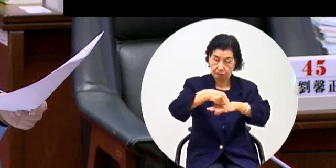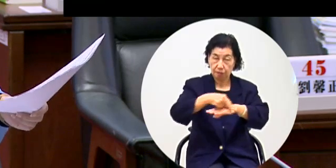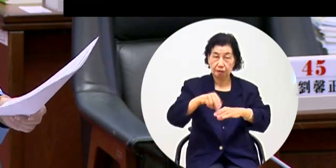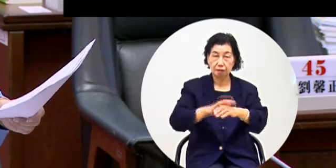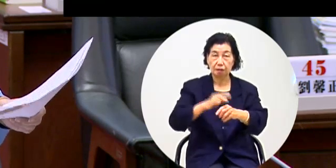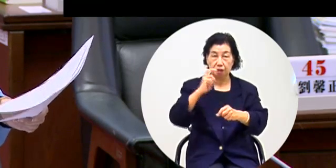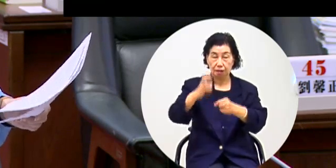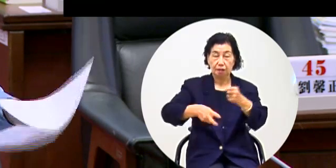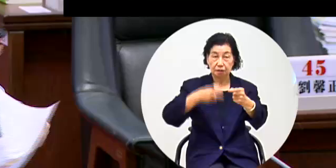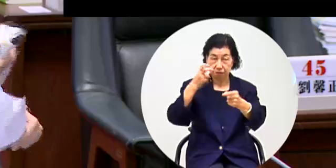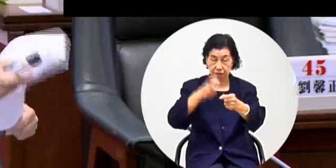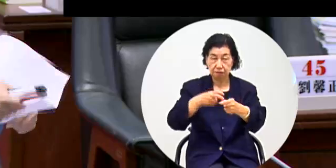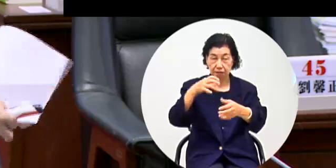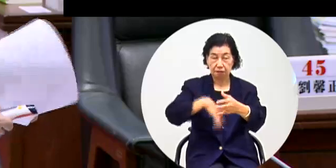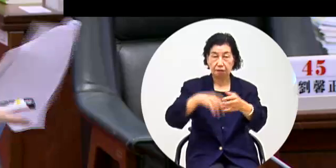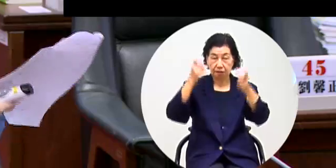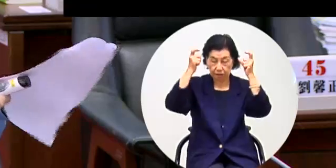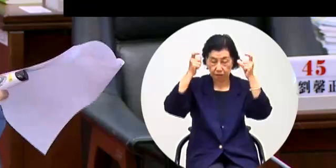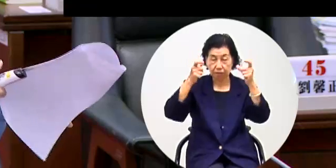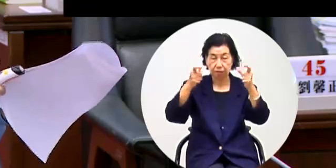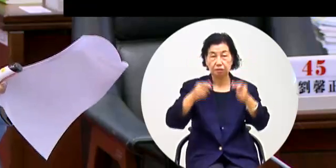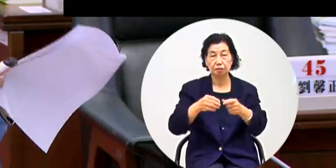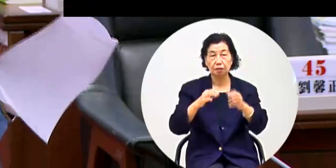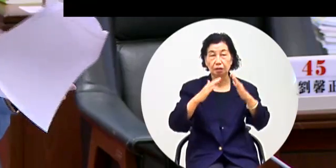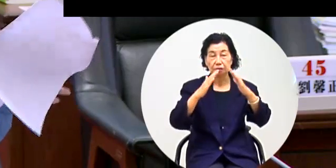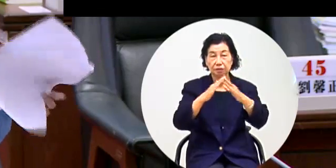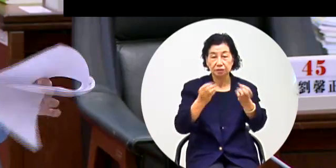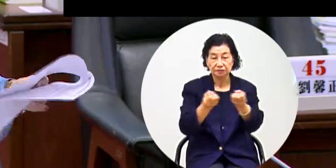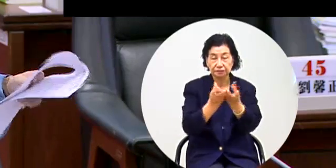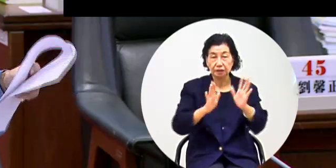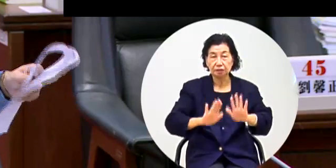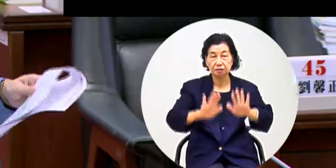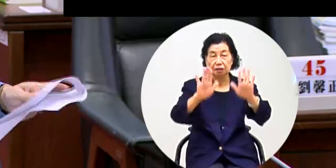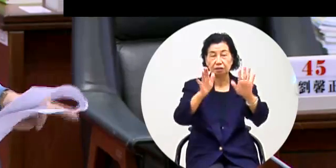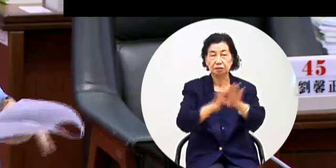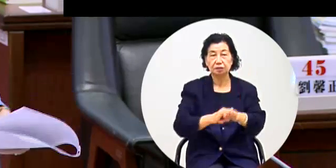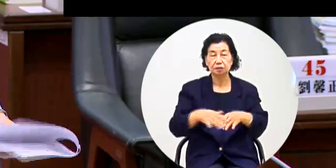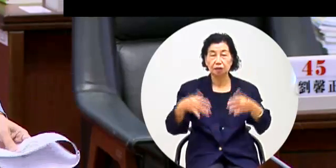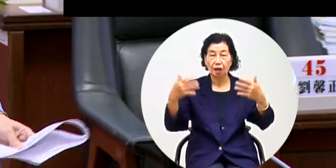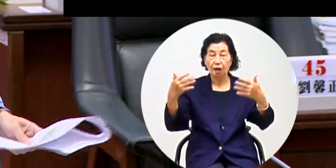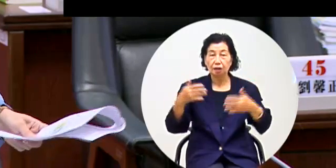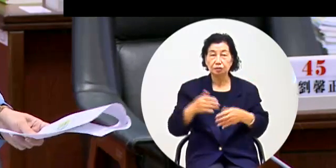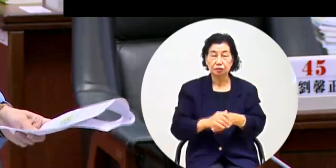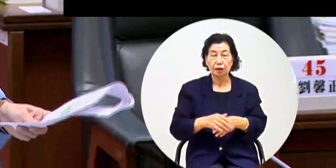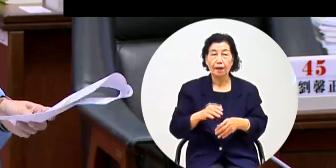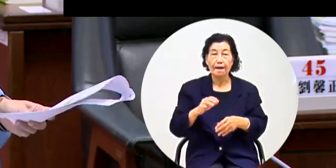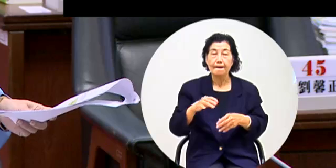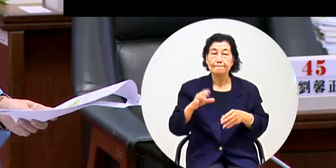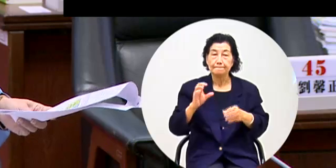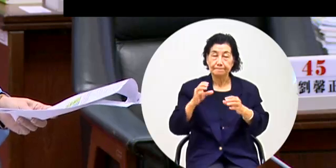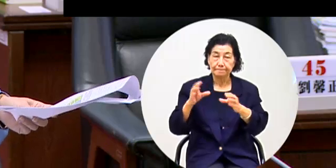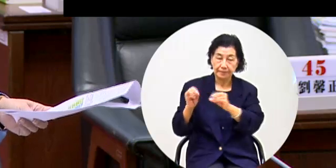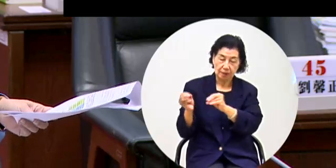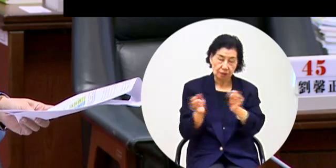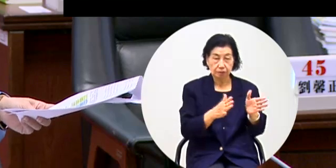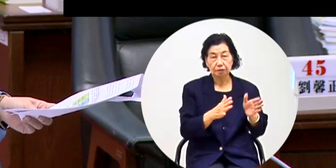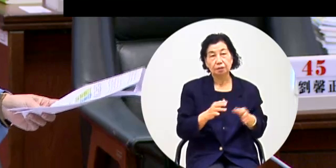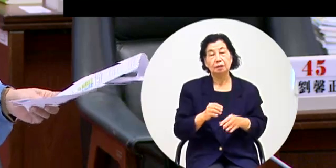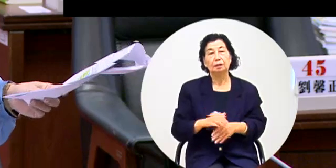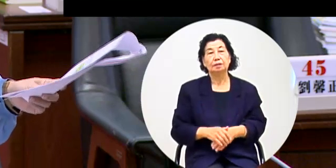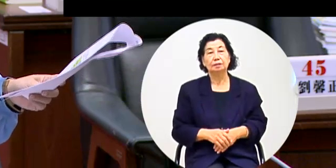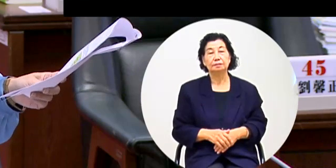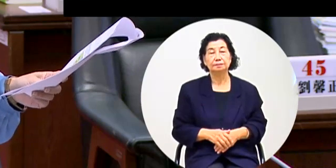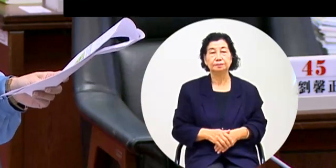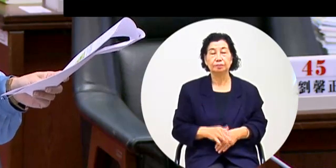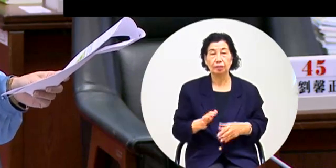呢，我们以前所知道的这一些所谓的什么土地使用分区之类的，将来没有啦，11种分